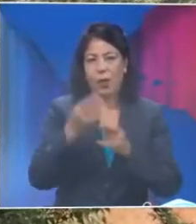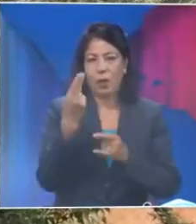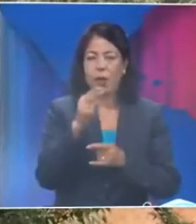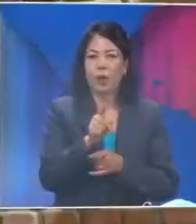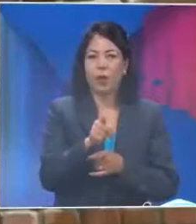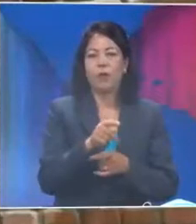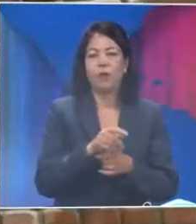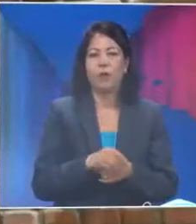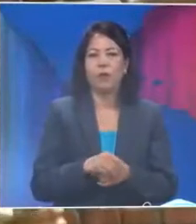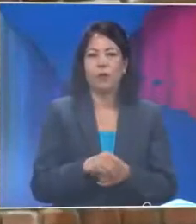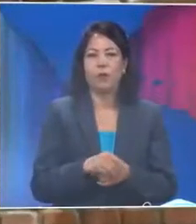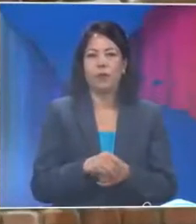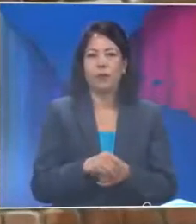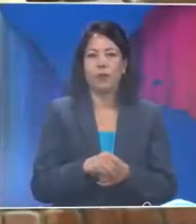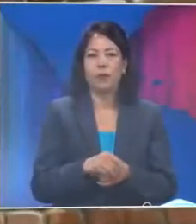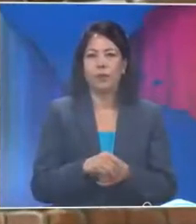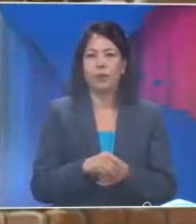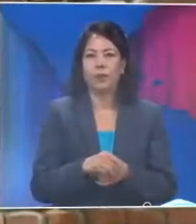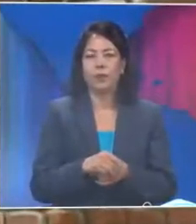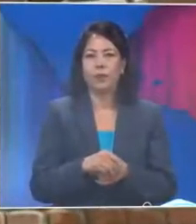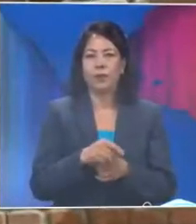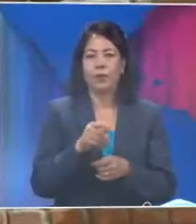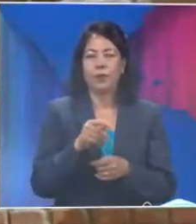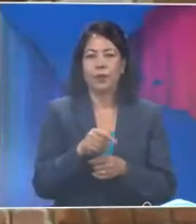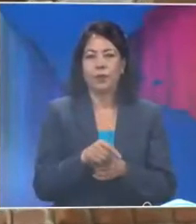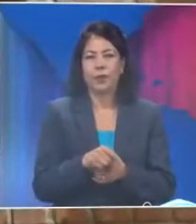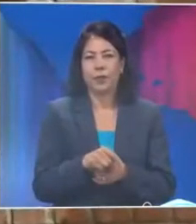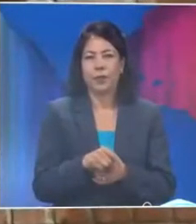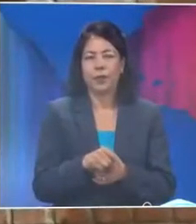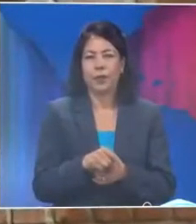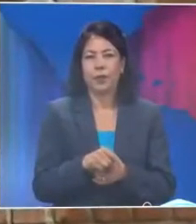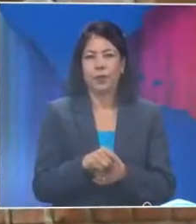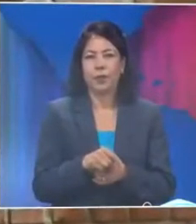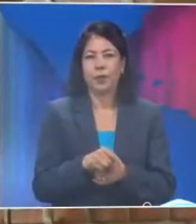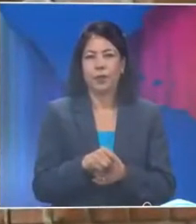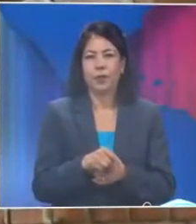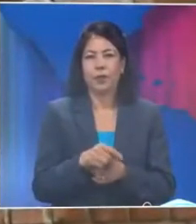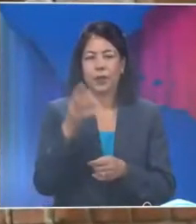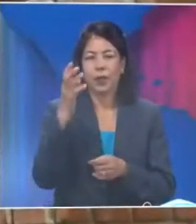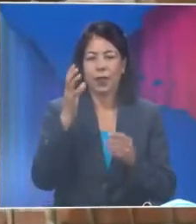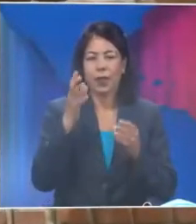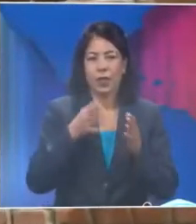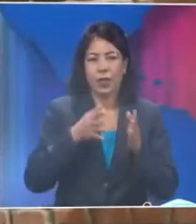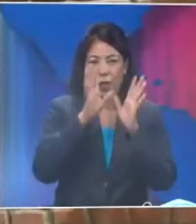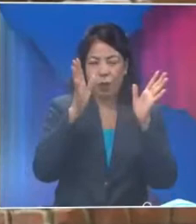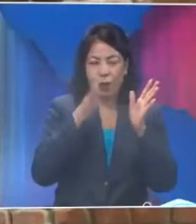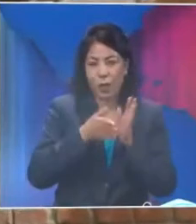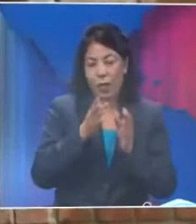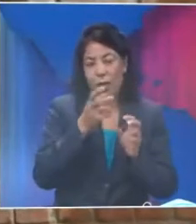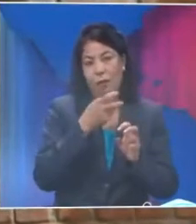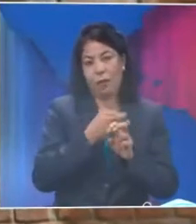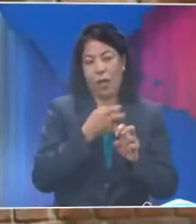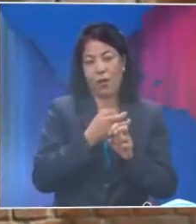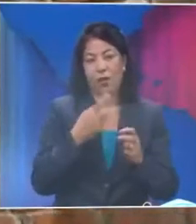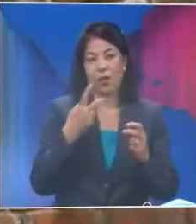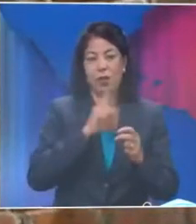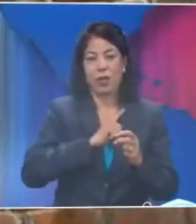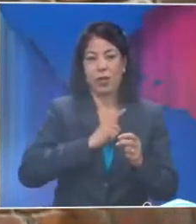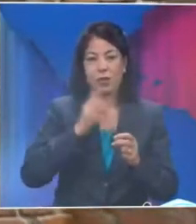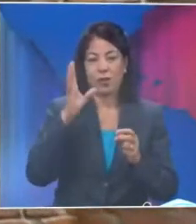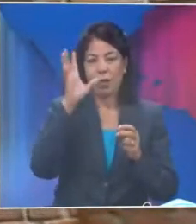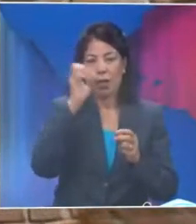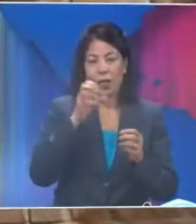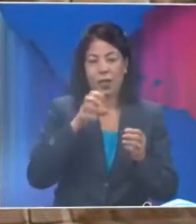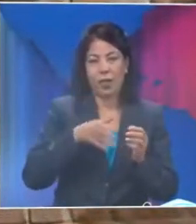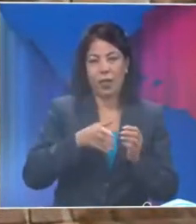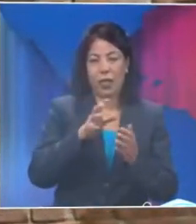हुन्। राति पहिरोले त लैजाल भने न राति जान दिउँसो जान त डर मर्छ, राति त आउने ठाउँै छैन,